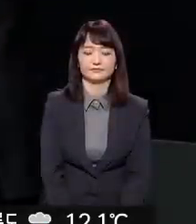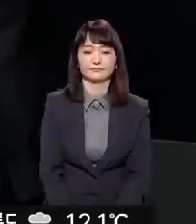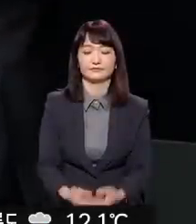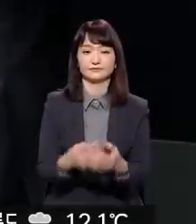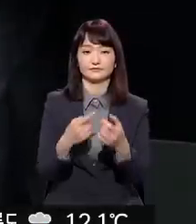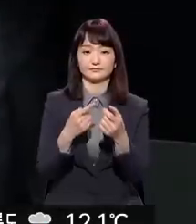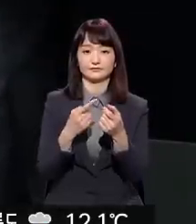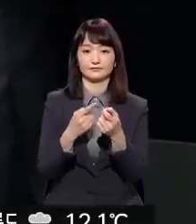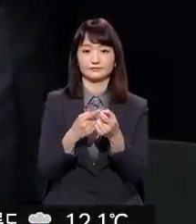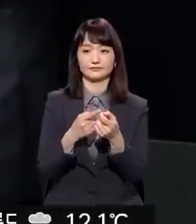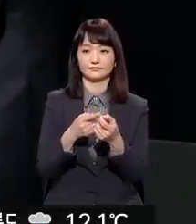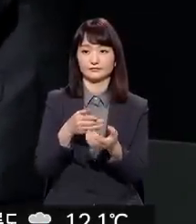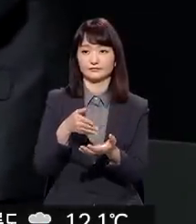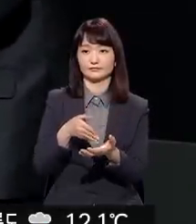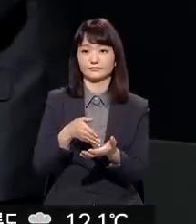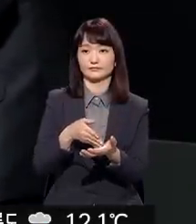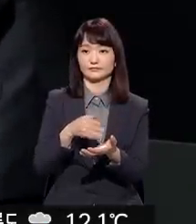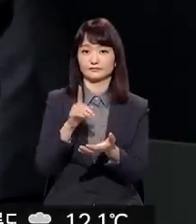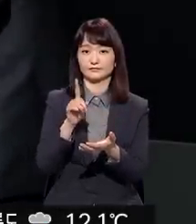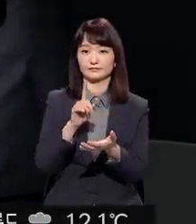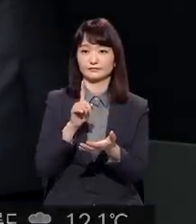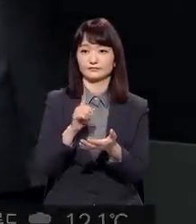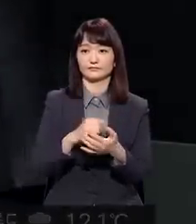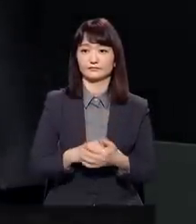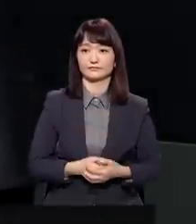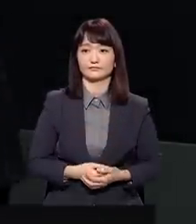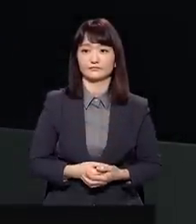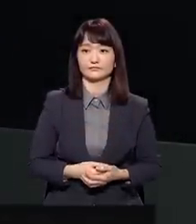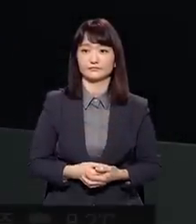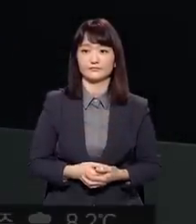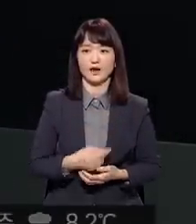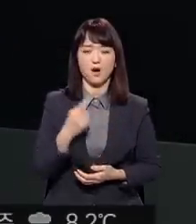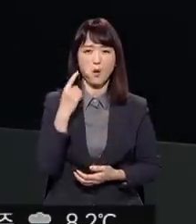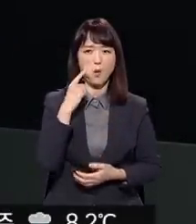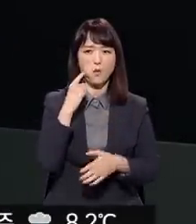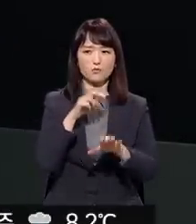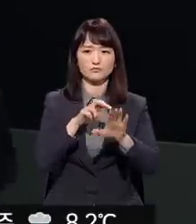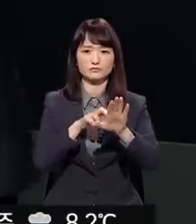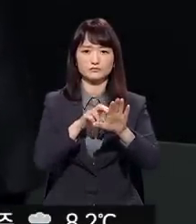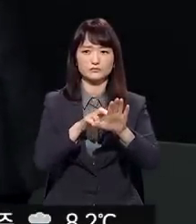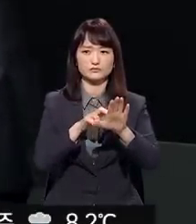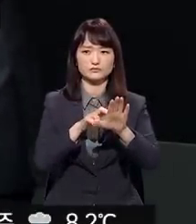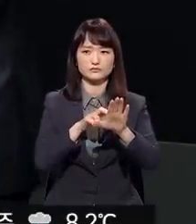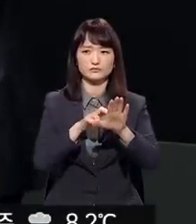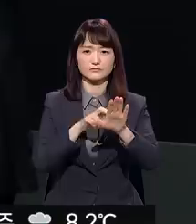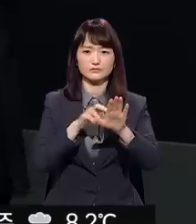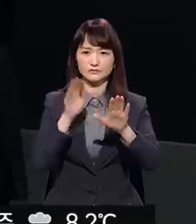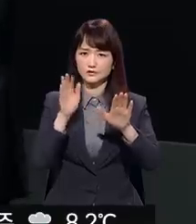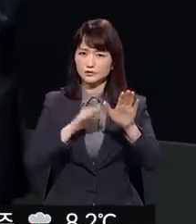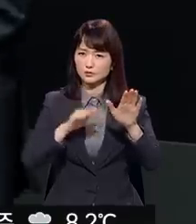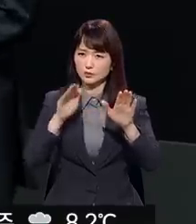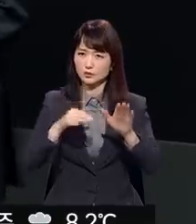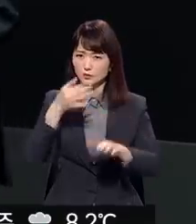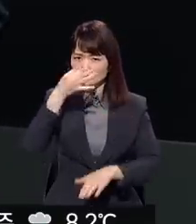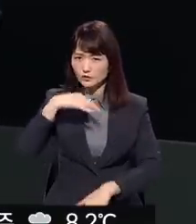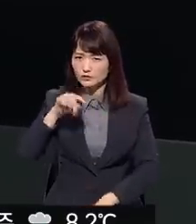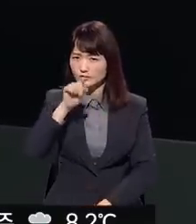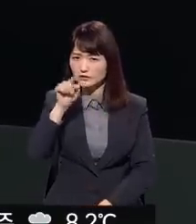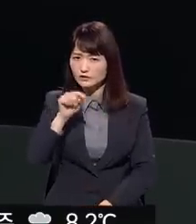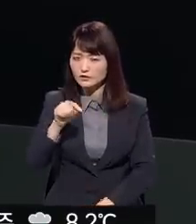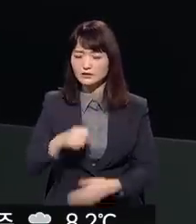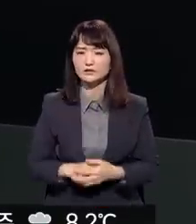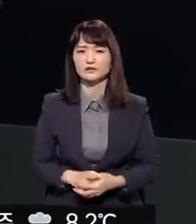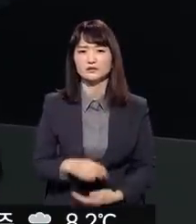첫 번째 뉴스 가볼까요? 아, 허위 진단서로 공익이다. 자, 지상파 주말